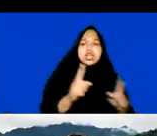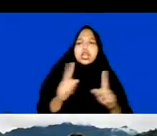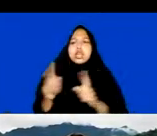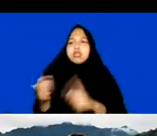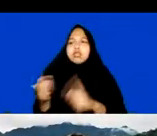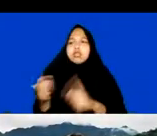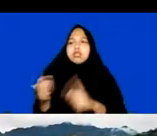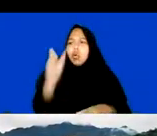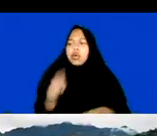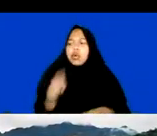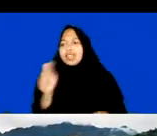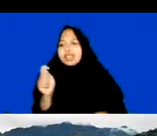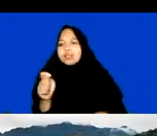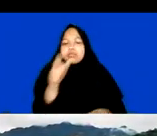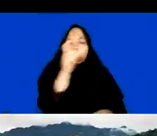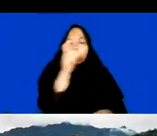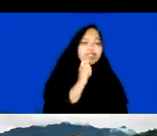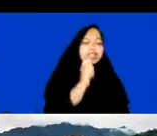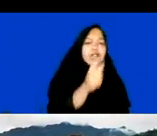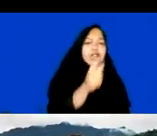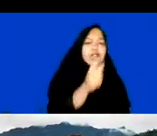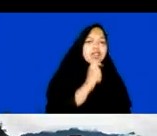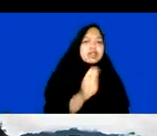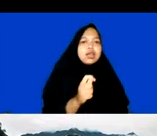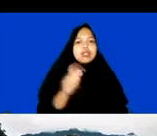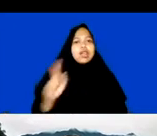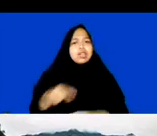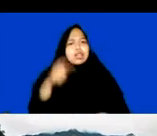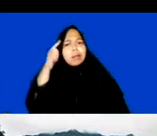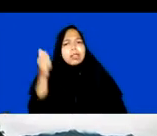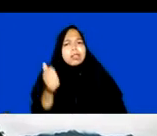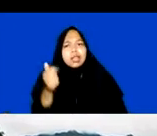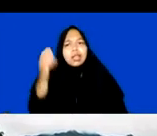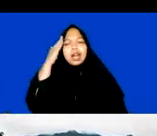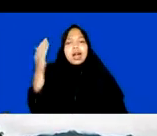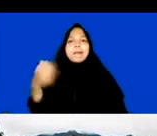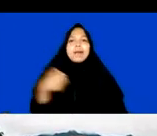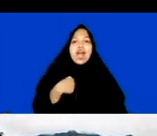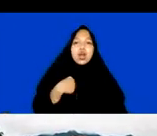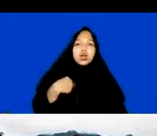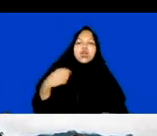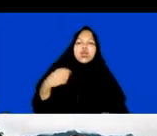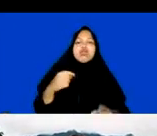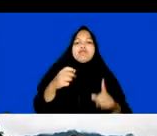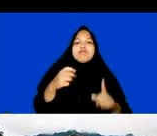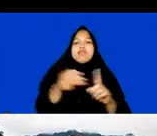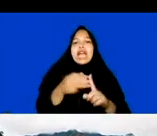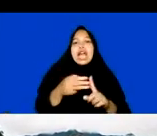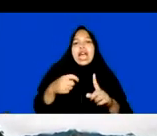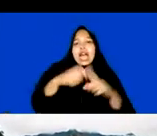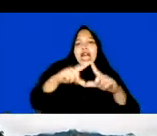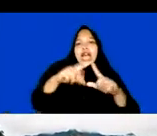ngapain sih nanya-nanya hal seperti itu sekarang. Yang paling penting kan sebenarnya kenapa aku berkarya gitu kan, alasan aku berkarya itu apa gitu loh. Itu